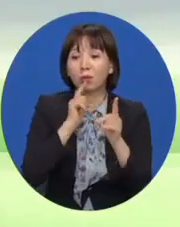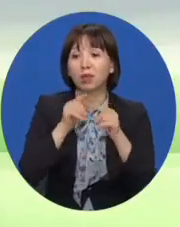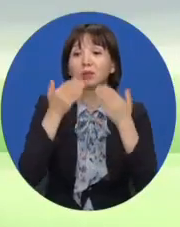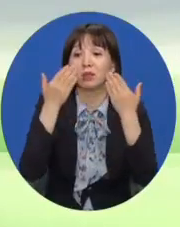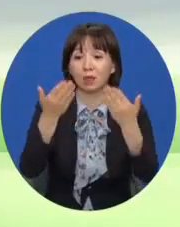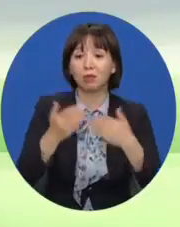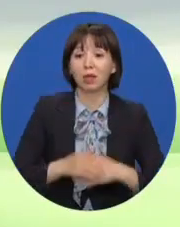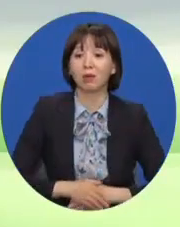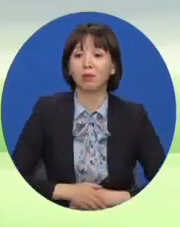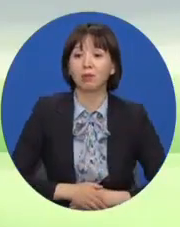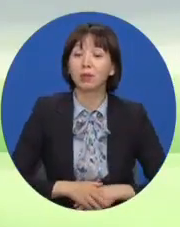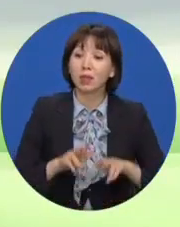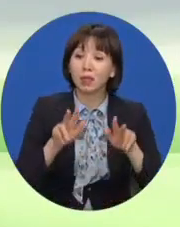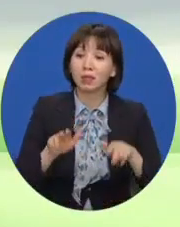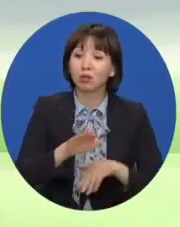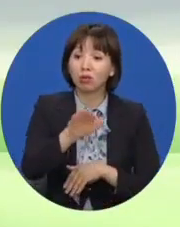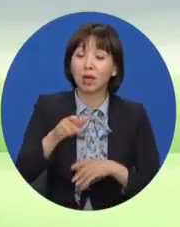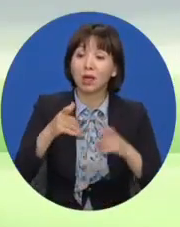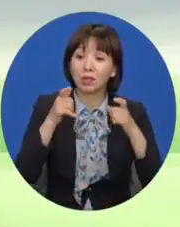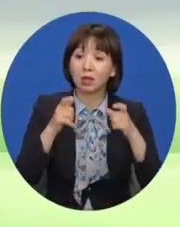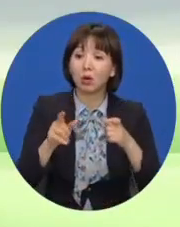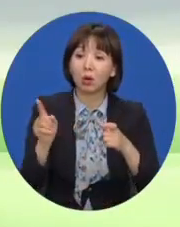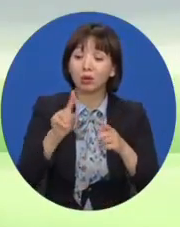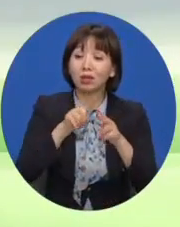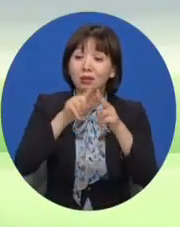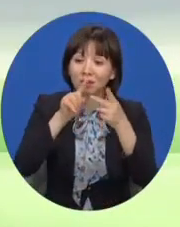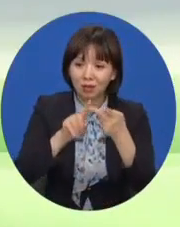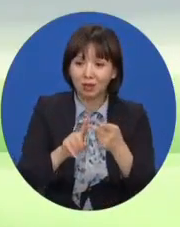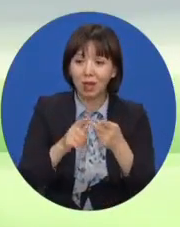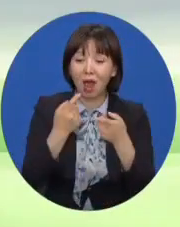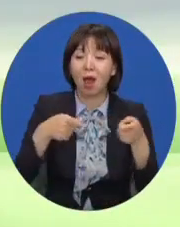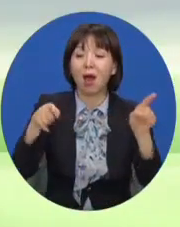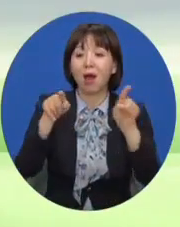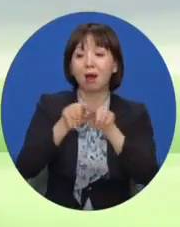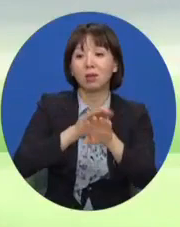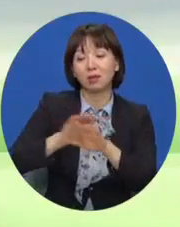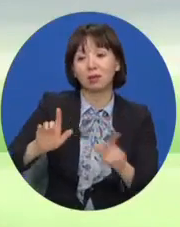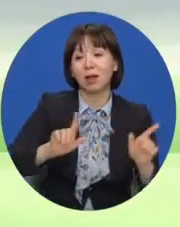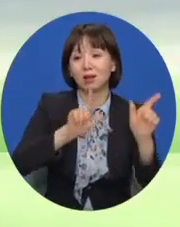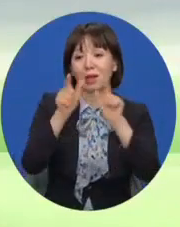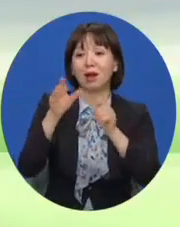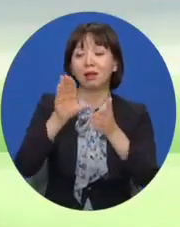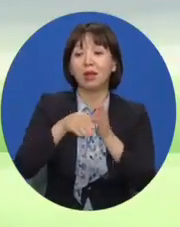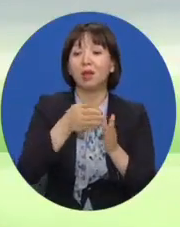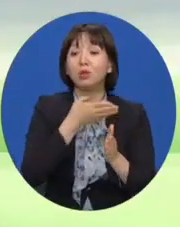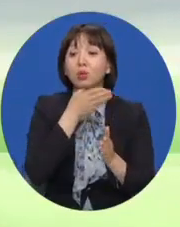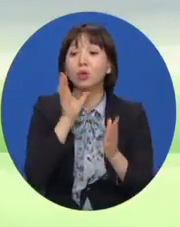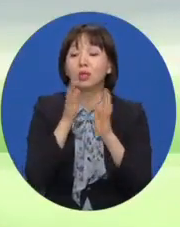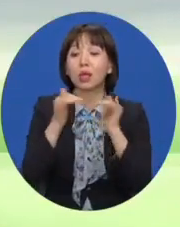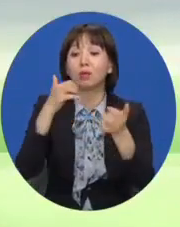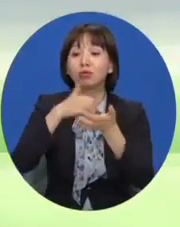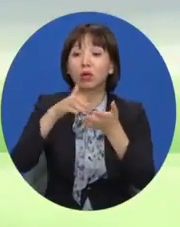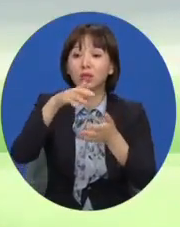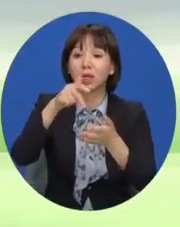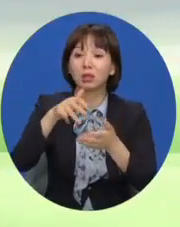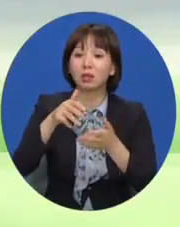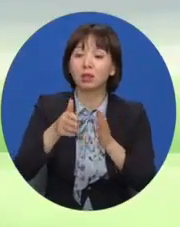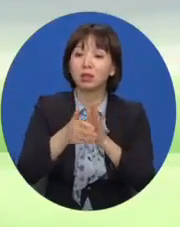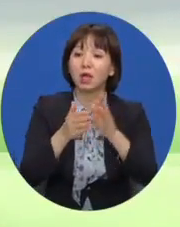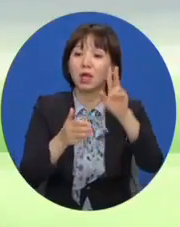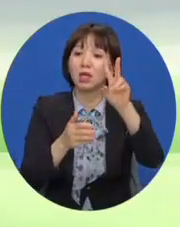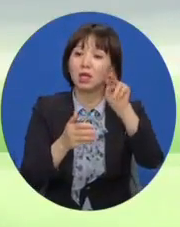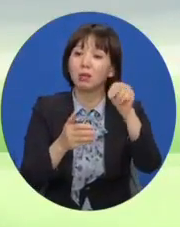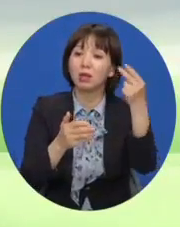드립니다. 이제 우리가 지역은 어떻든 간에 그런 함께 잘 살아가는 시대에 노인 인구가 이제 우리가 제천시도 2만 1000명이